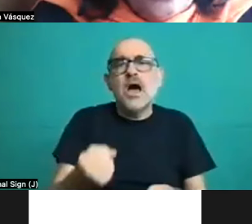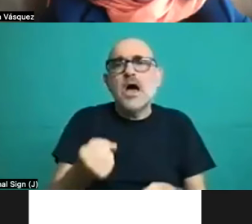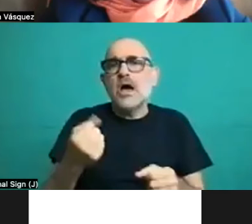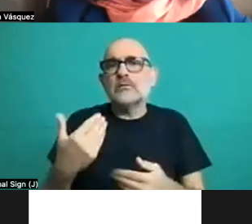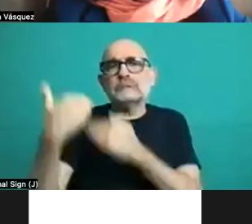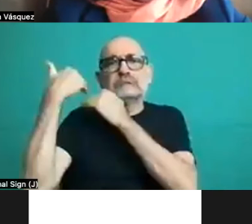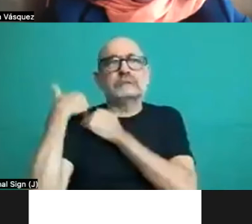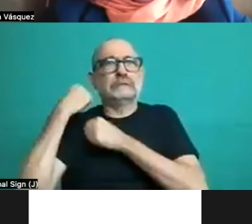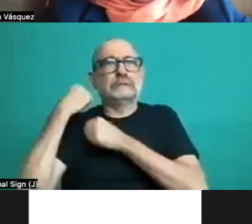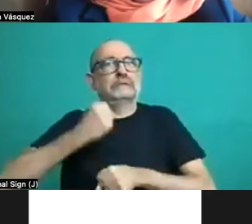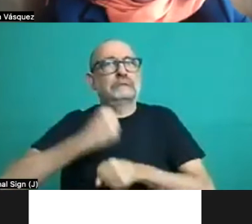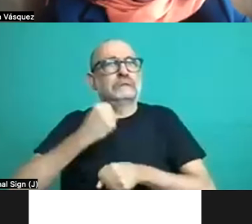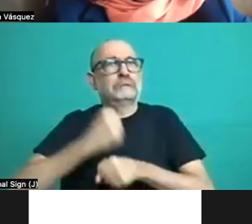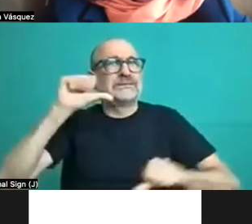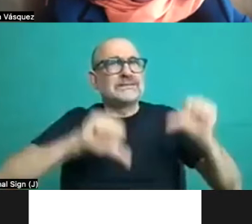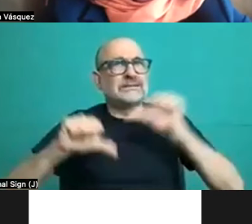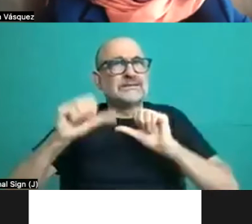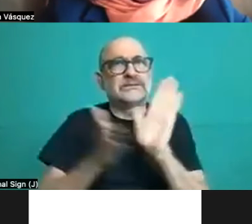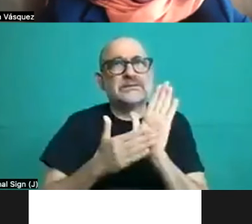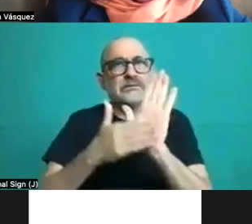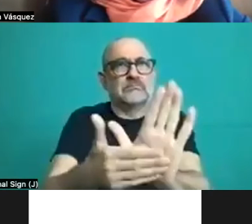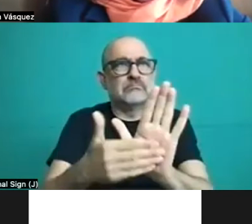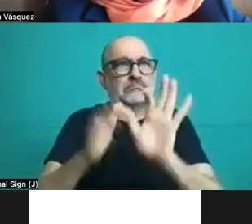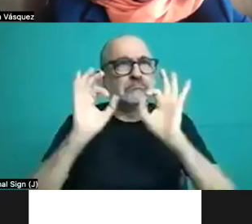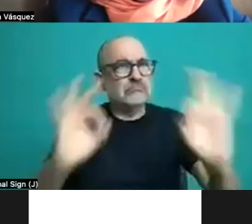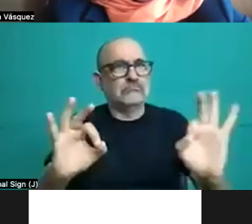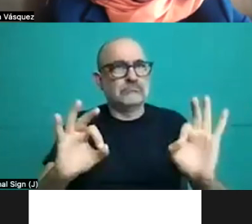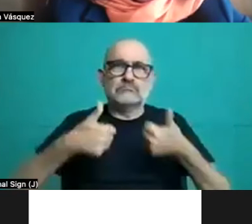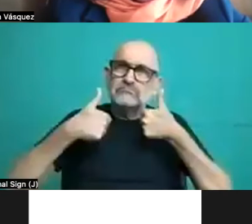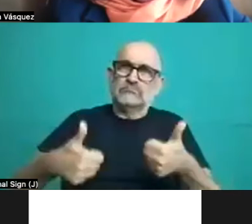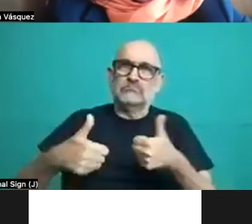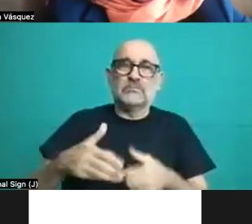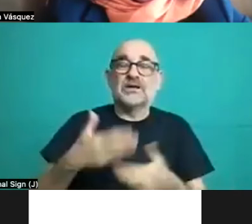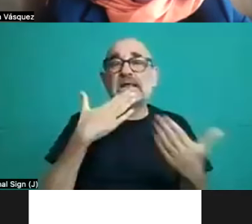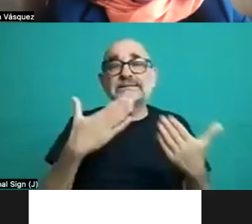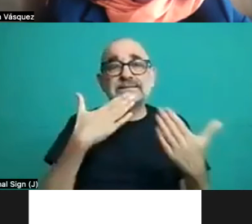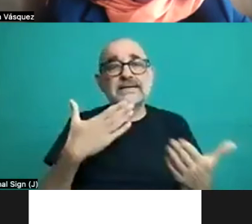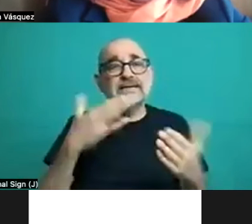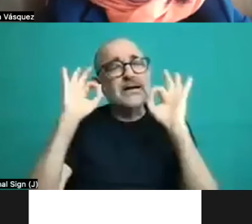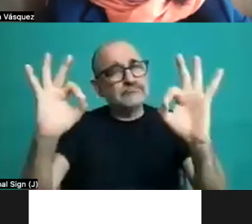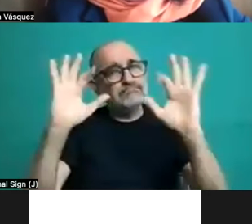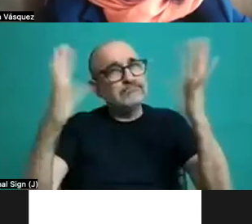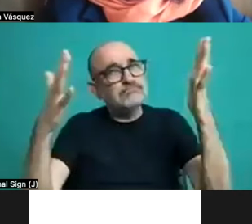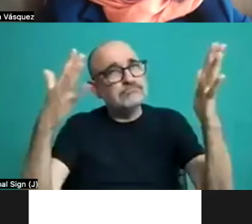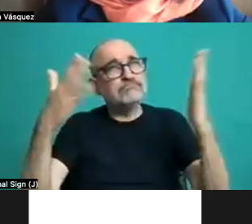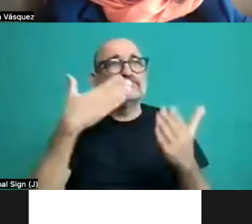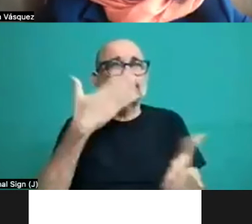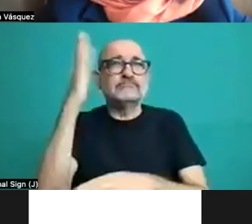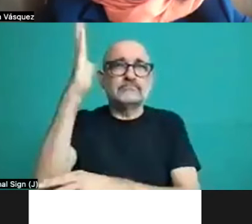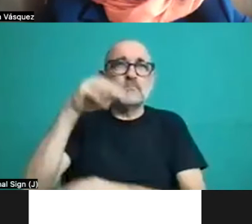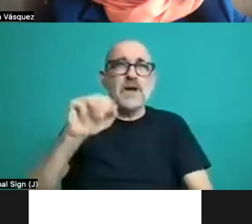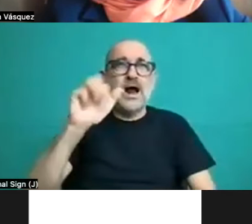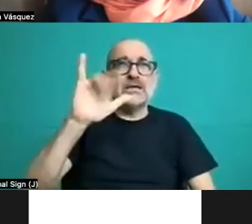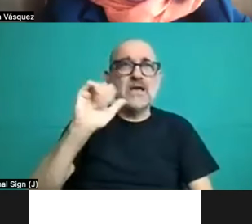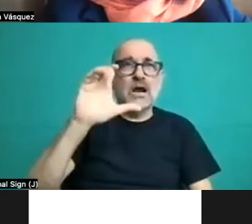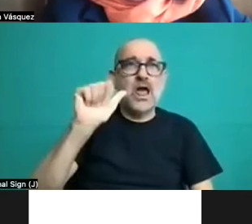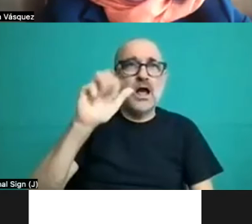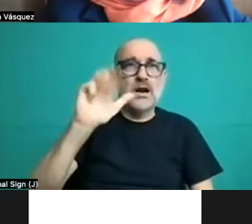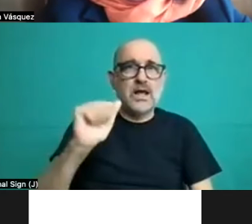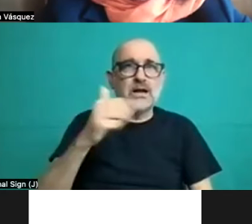excellente. C'est notre responsabilité. De Maria Clara, merci beaucoup. Recherche efficace. Pour ses contributions.